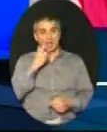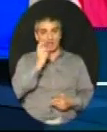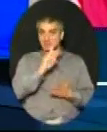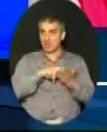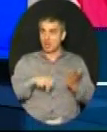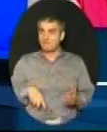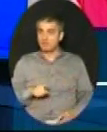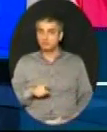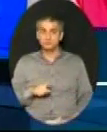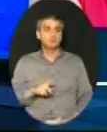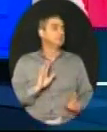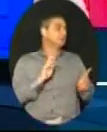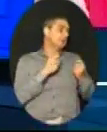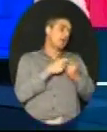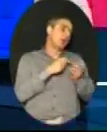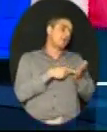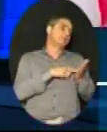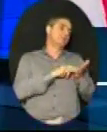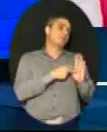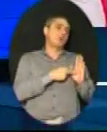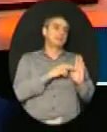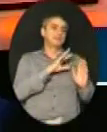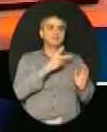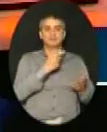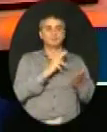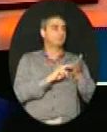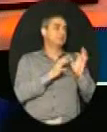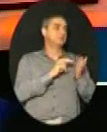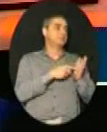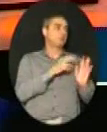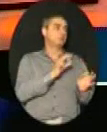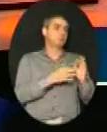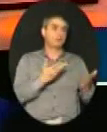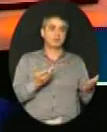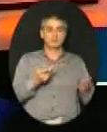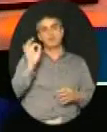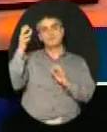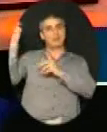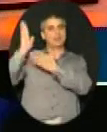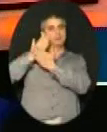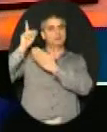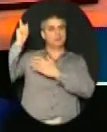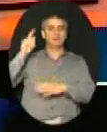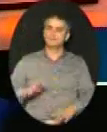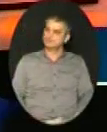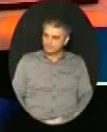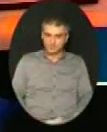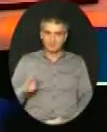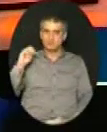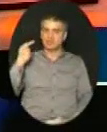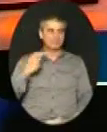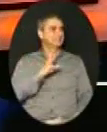יפרוש? תלוי בנסיבות הפוליטיות. אריה דרי לא יפרוש אם לא יחריפו אותו. אם לא יחריפו אותו, הוא לא יפרוש. אוקיי, גלסנר,